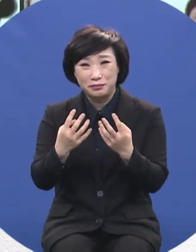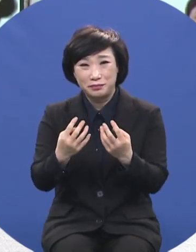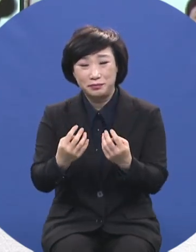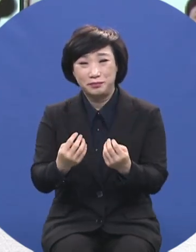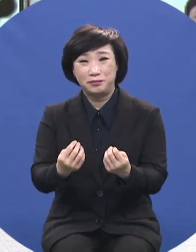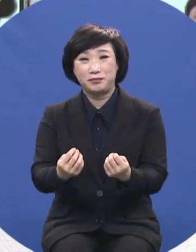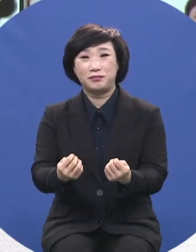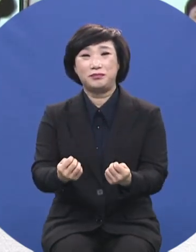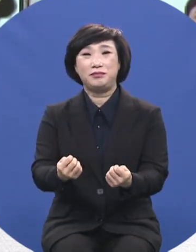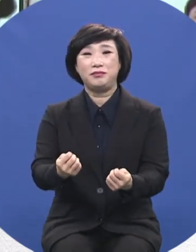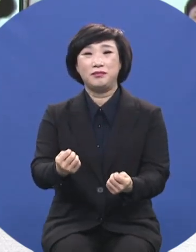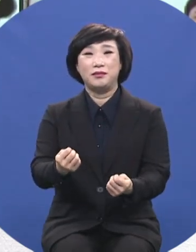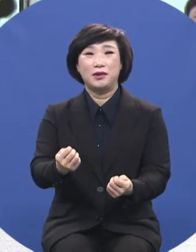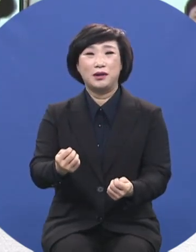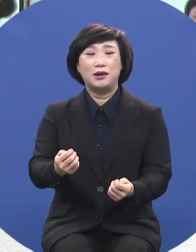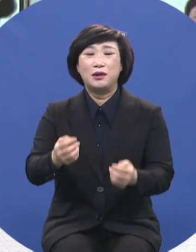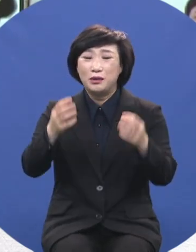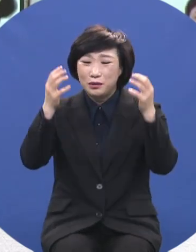얼마나